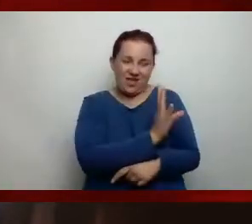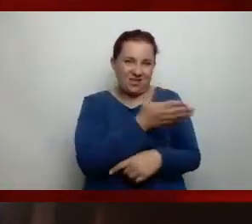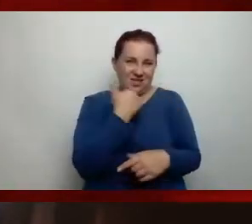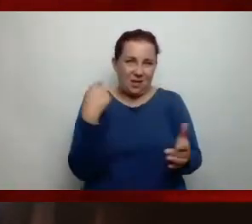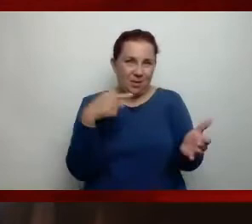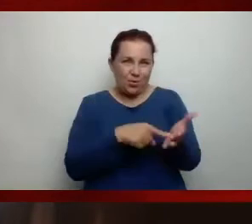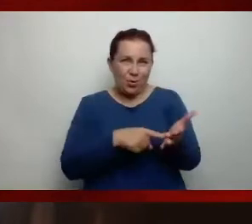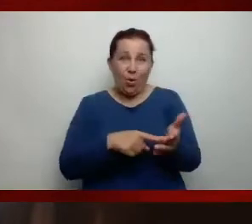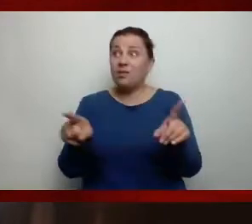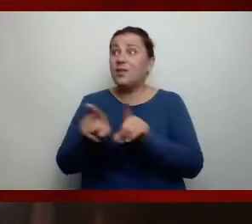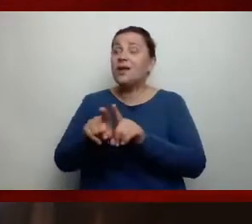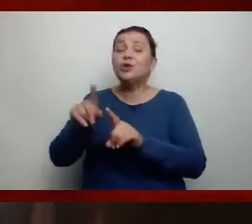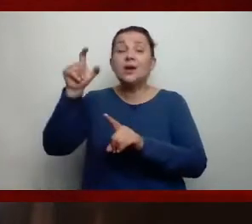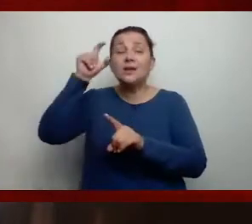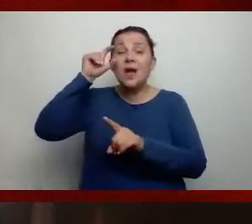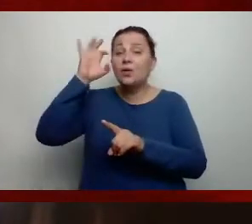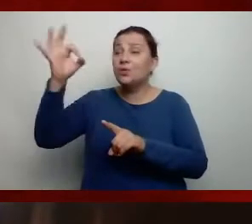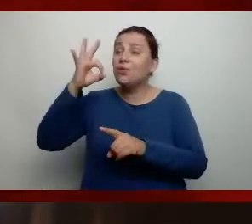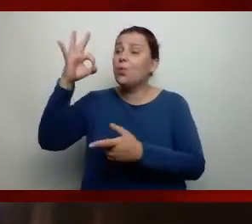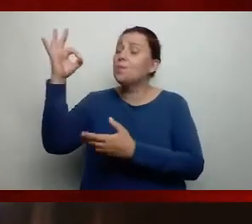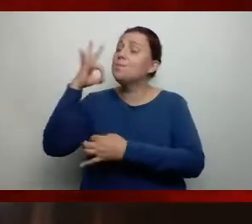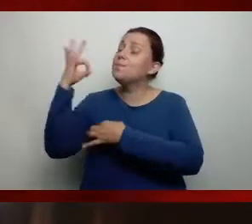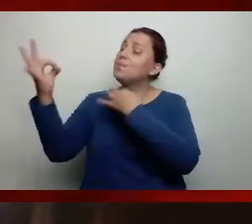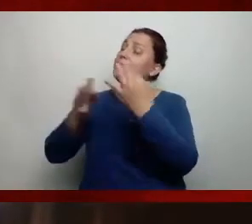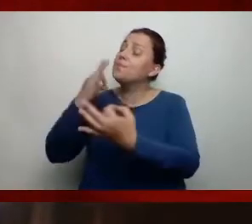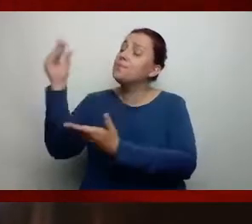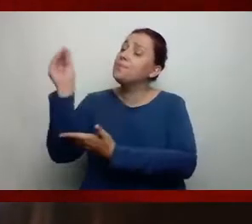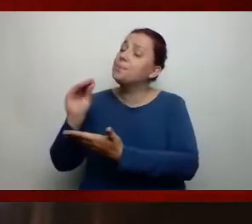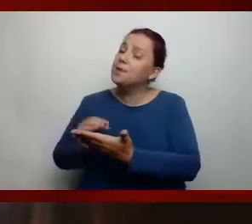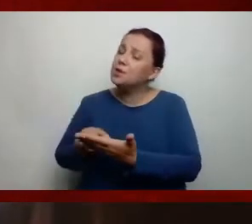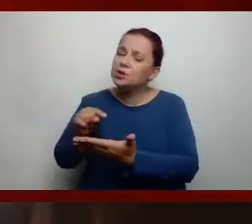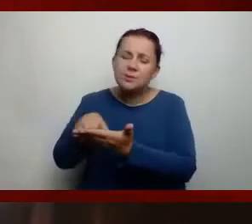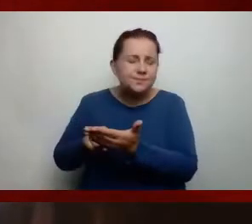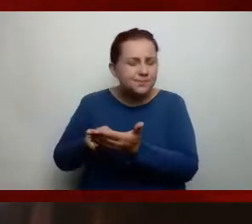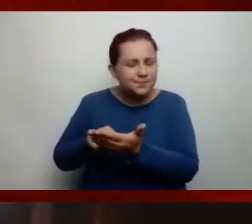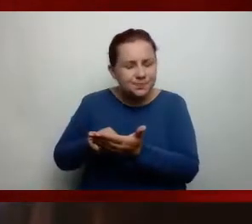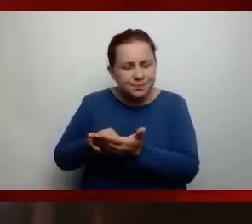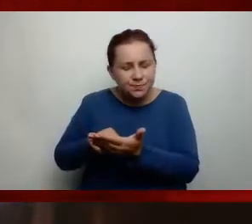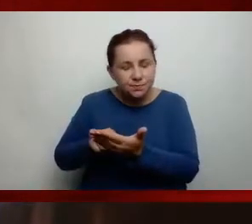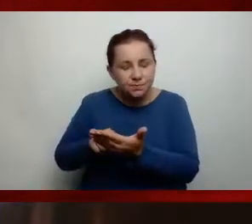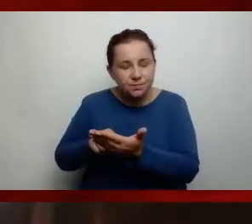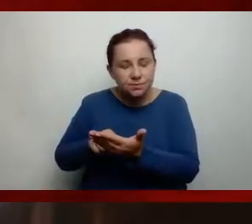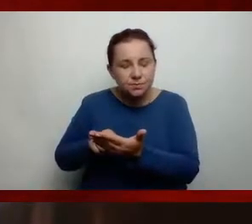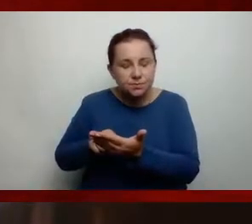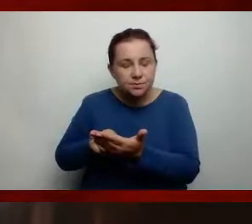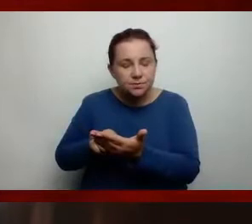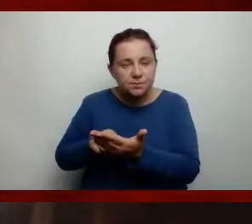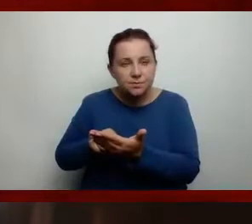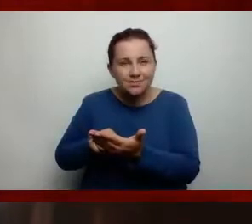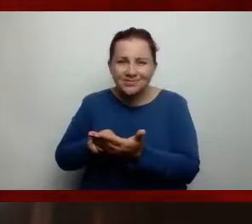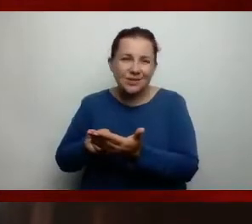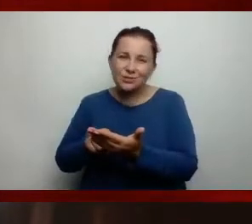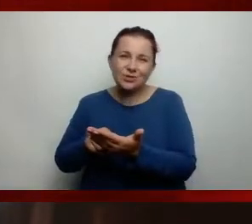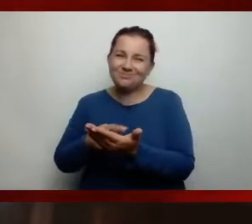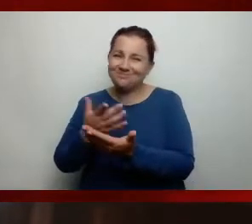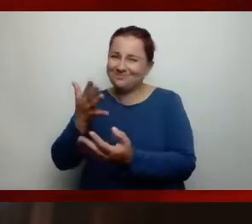swojej piosence przecież pisze, że zębów nader ma w uściech. To poddano pod wątpliwość.